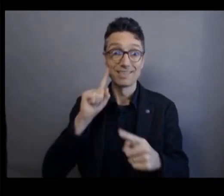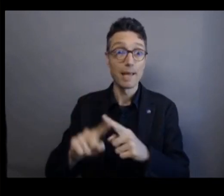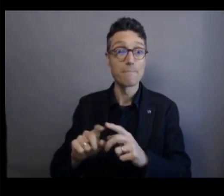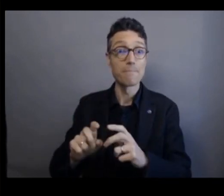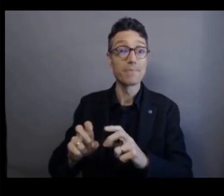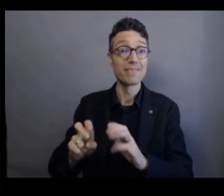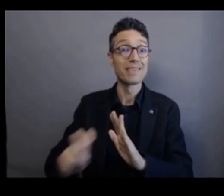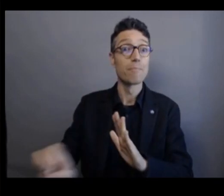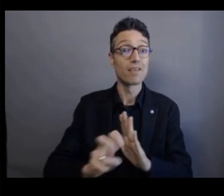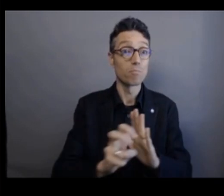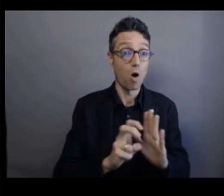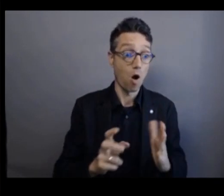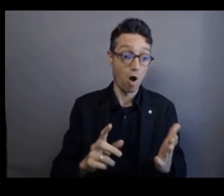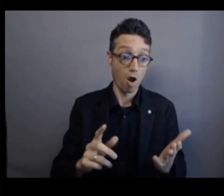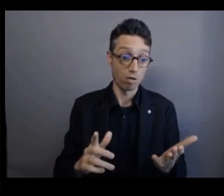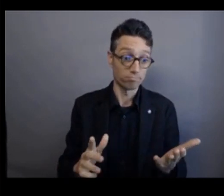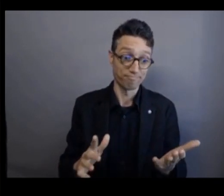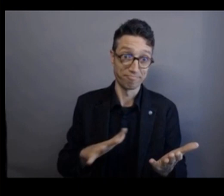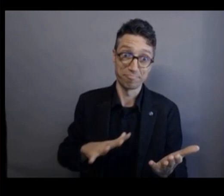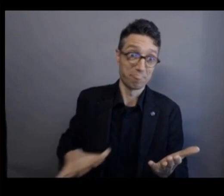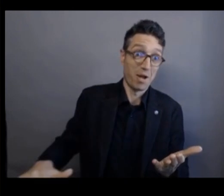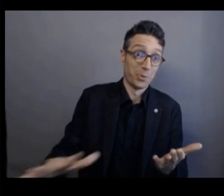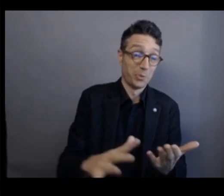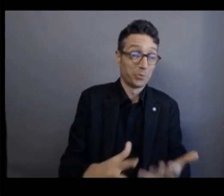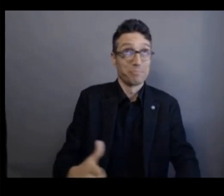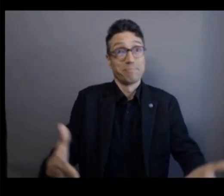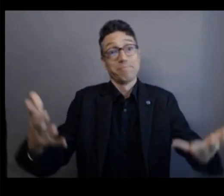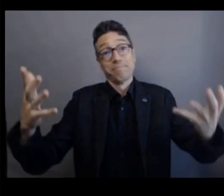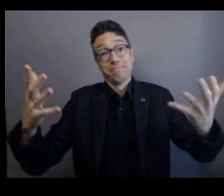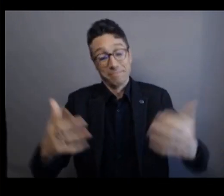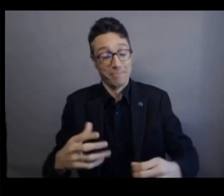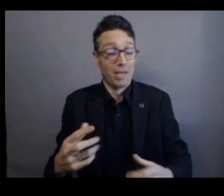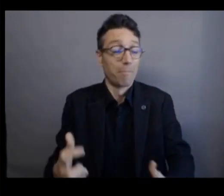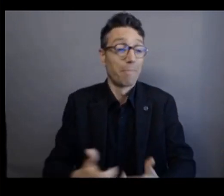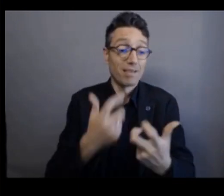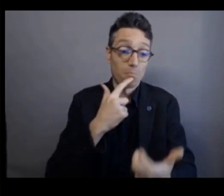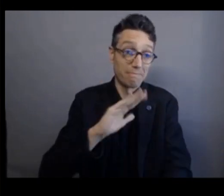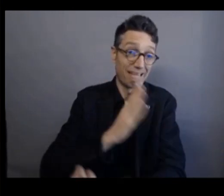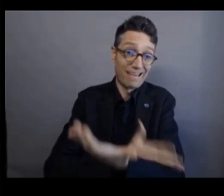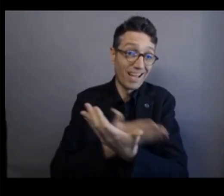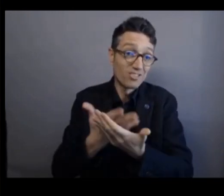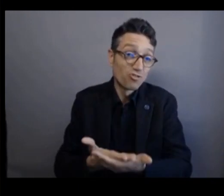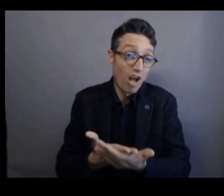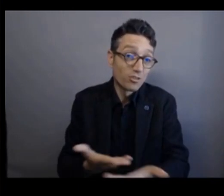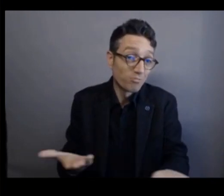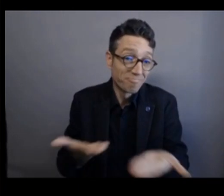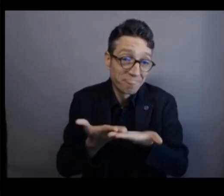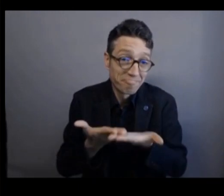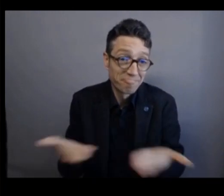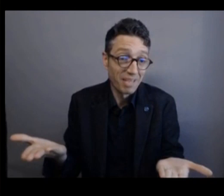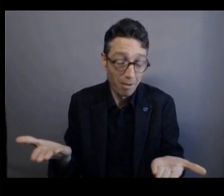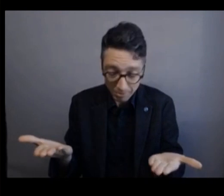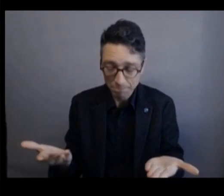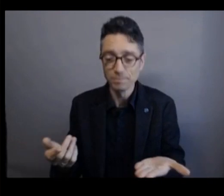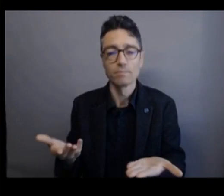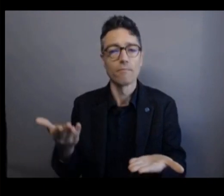a déjà, ça peut paraître un peu bateau, mais la question du cahier des charges. Donc, évidemment, il y a des travaux et on